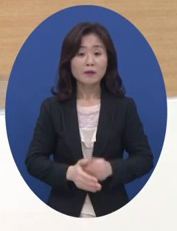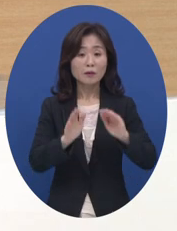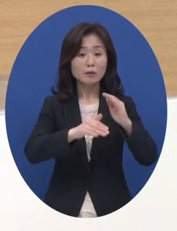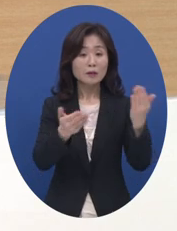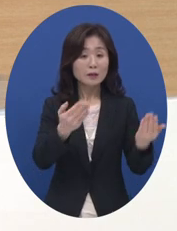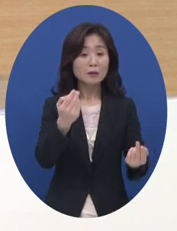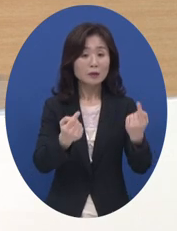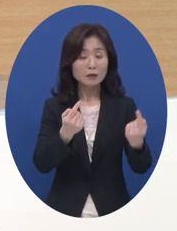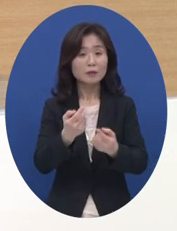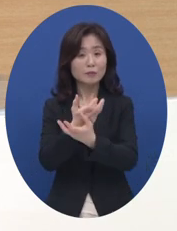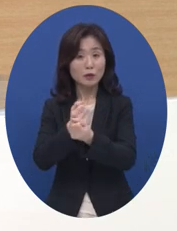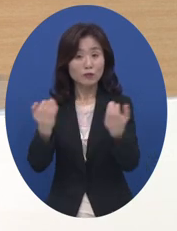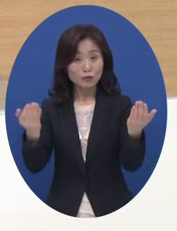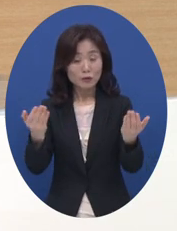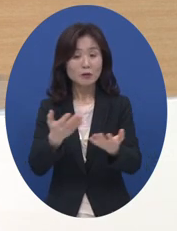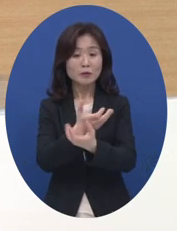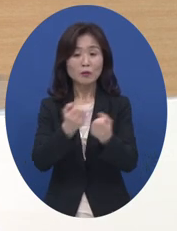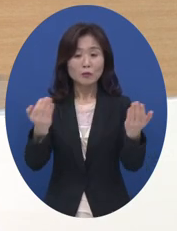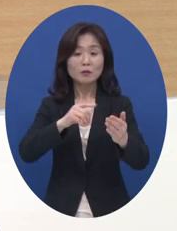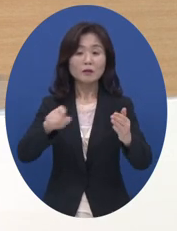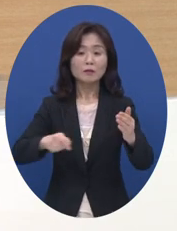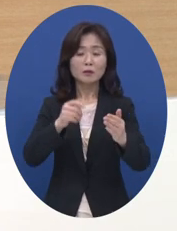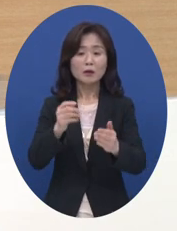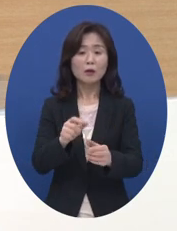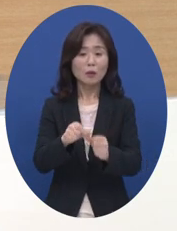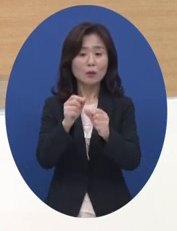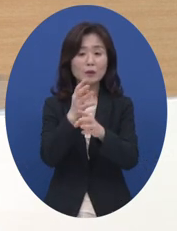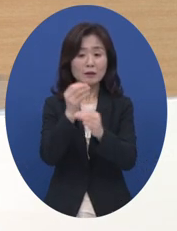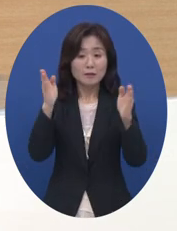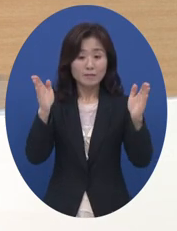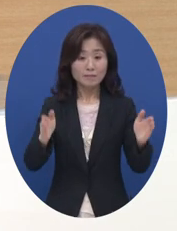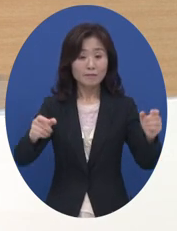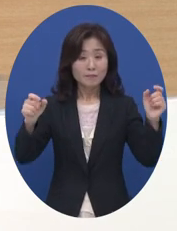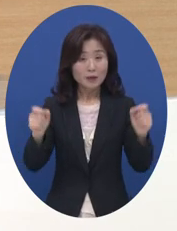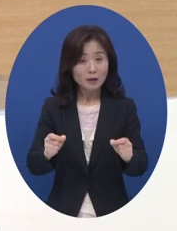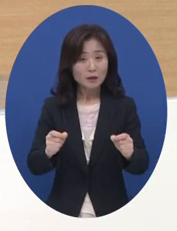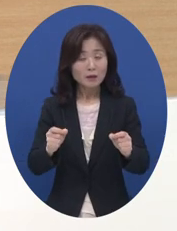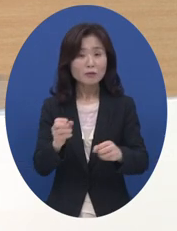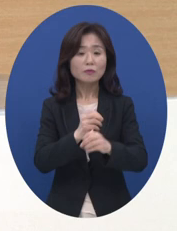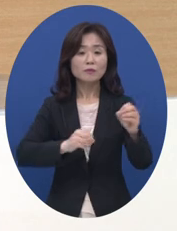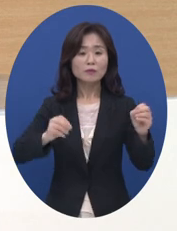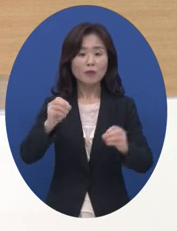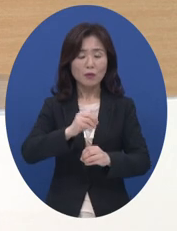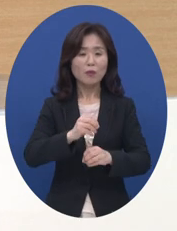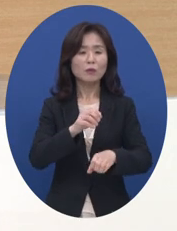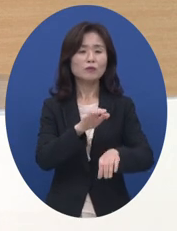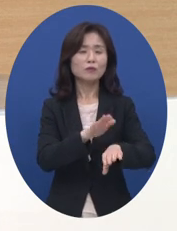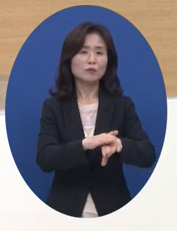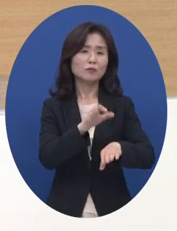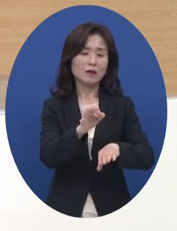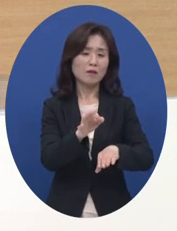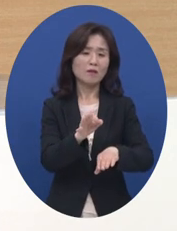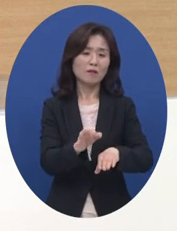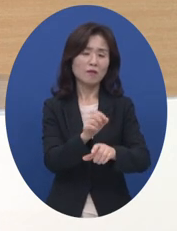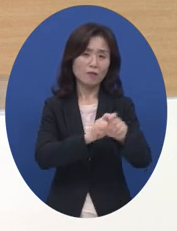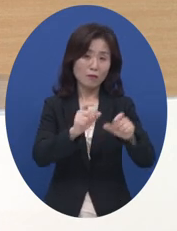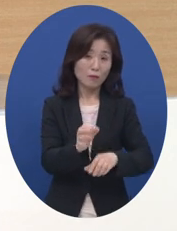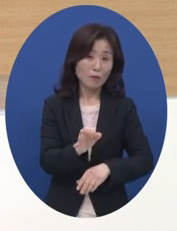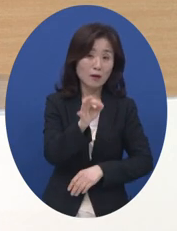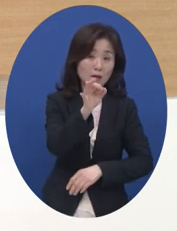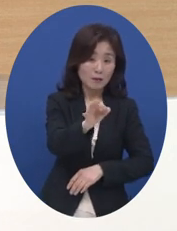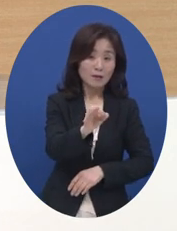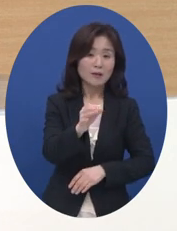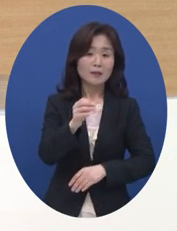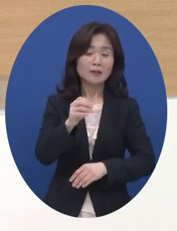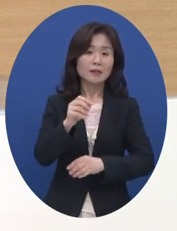보다는 비정규직의 비정규직 중 고용 기간이 짧을수록 더 많은 보수를 줘야 된다는 게 이재명 지사님 의 강한